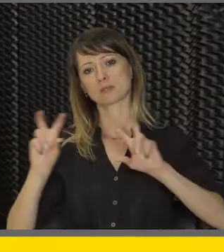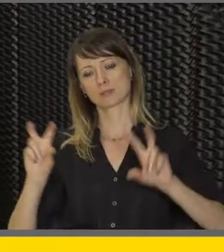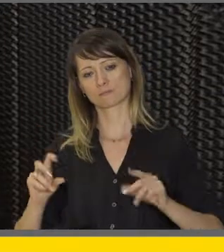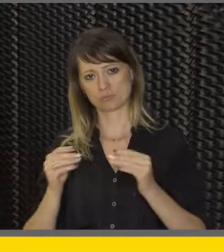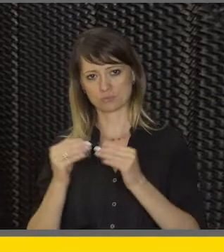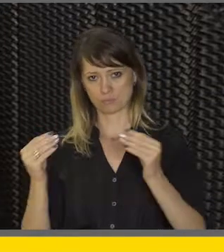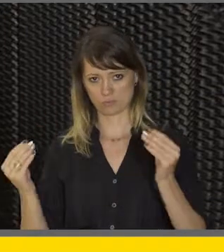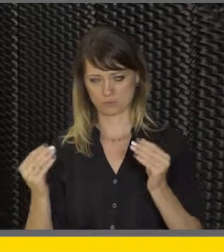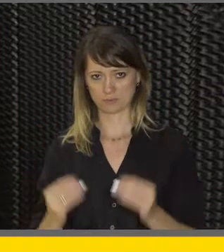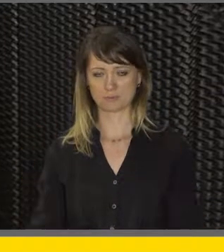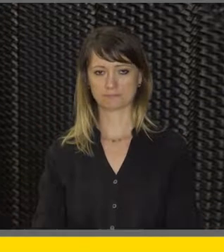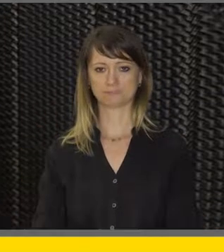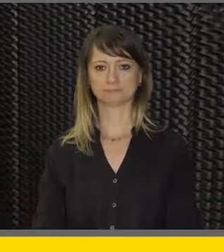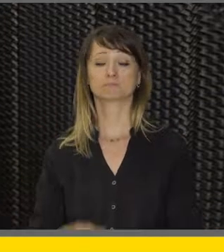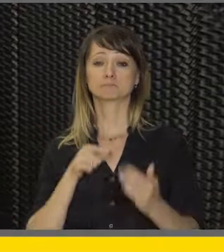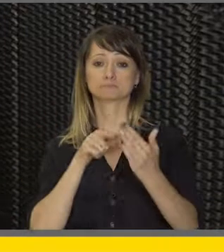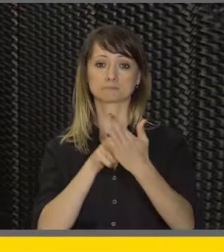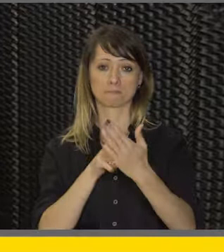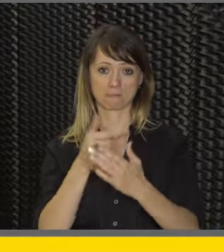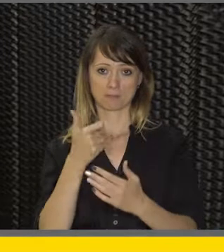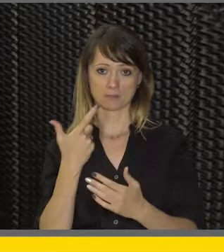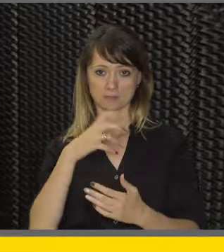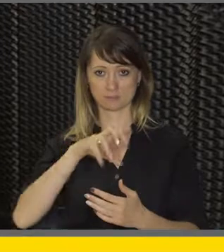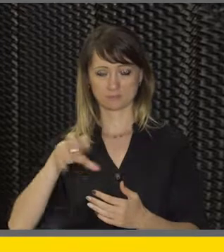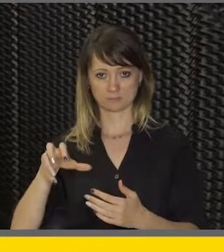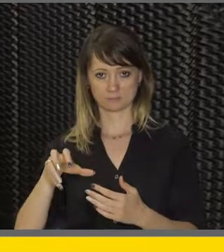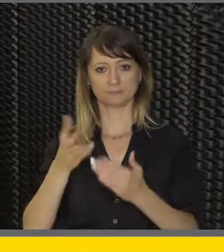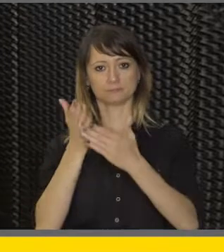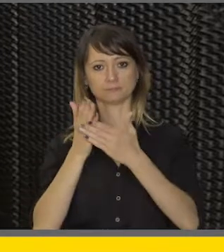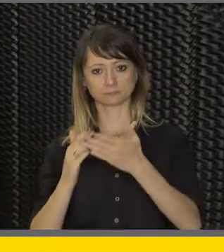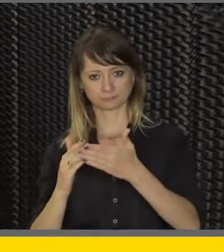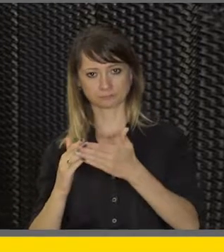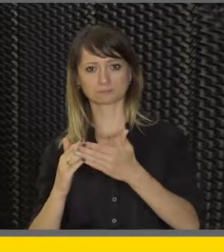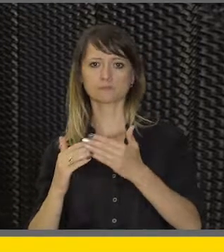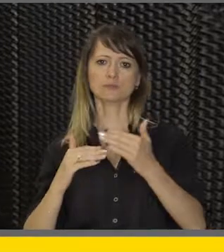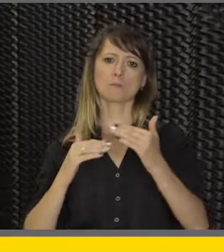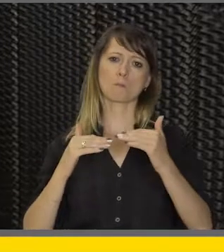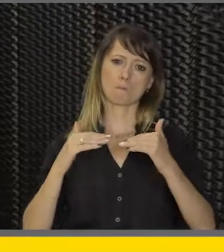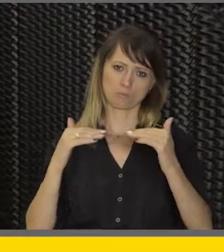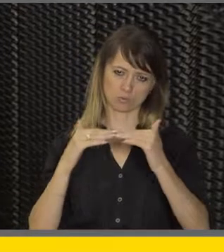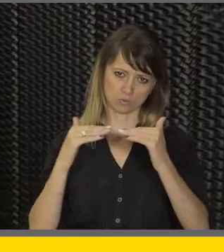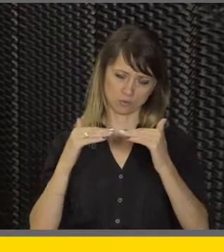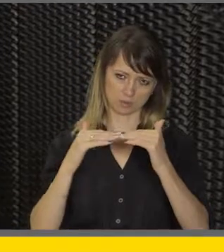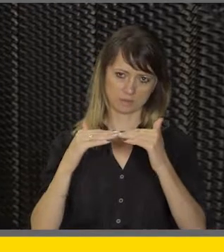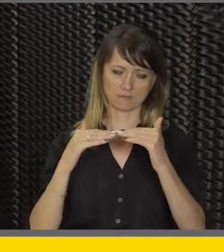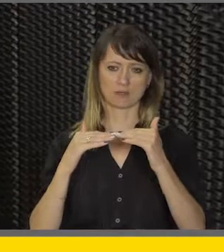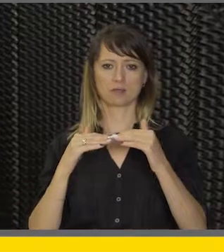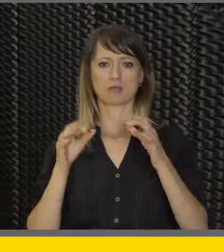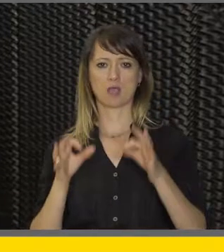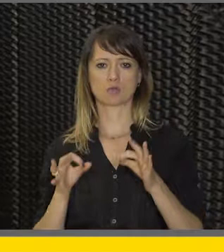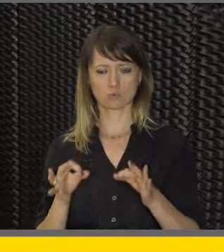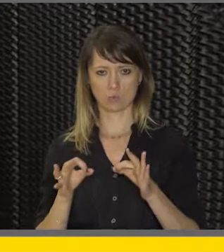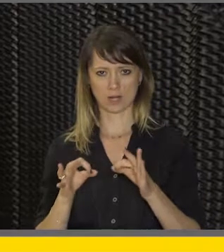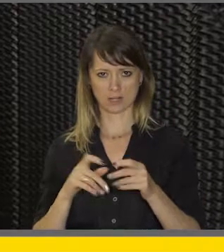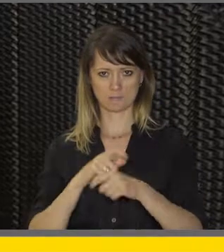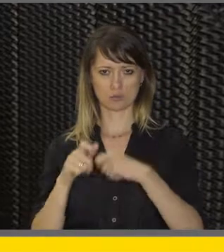Wskazaliśmy kilka tych sektorów i wyszło nam, że część z nich pokrywa się z aktualnymi specjalizacjami, co jakby w tym momencie dobrze rokuje